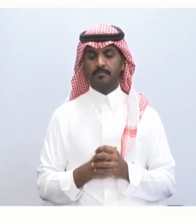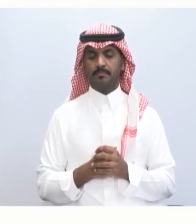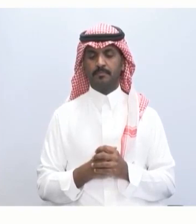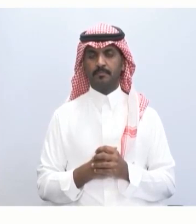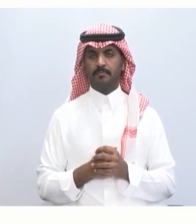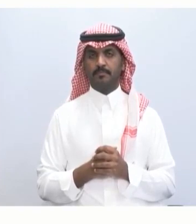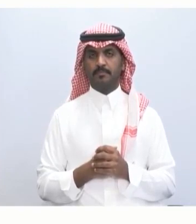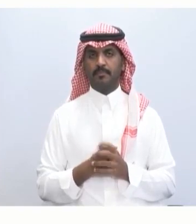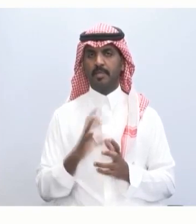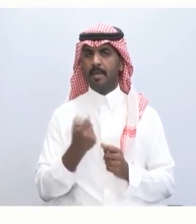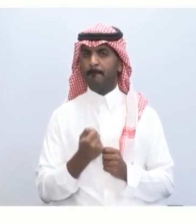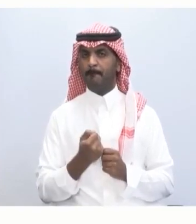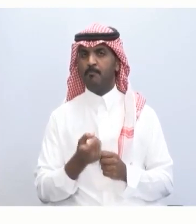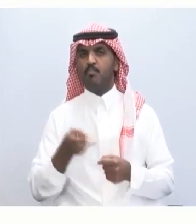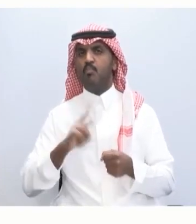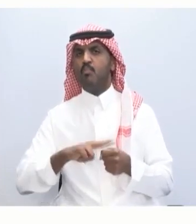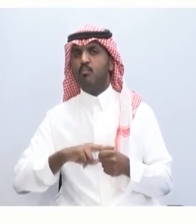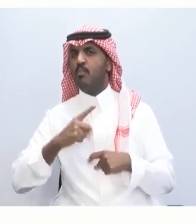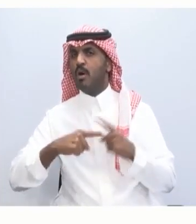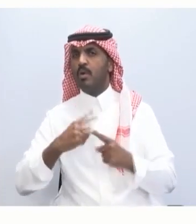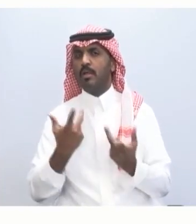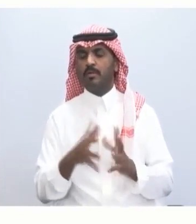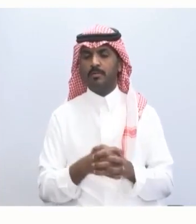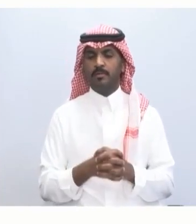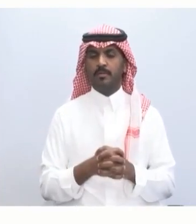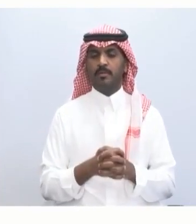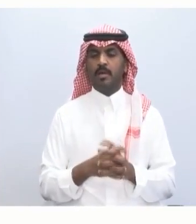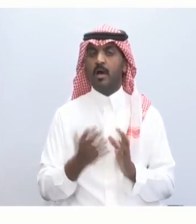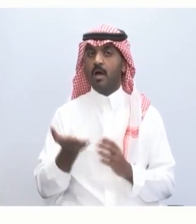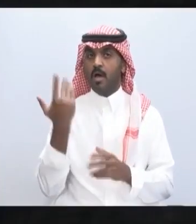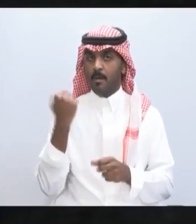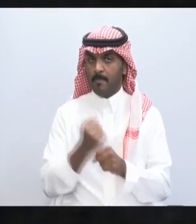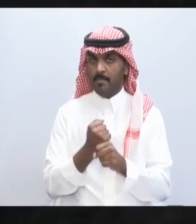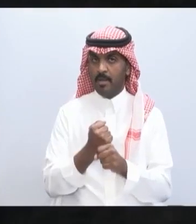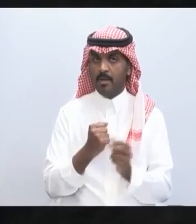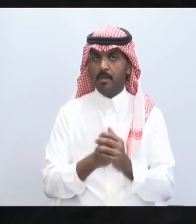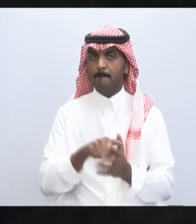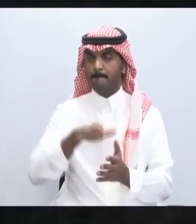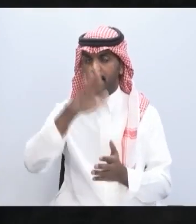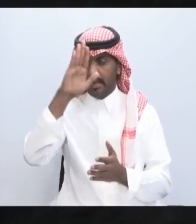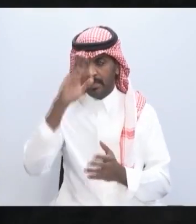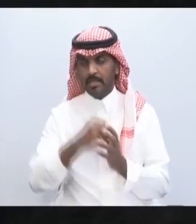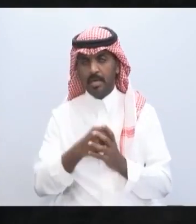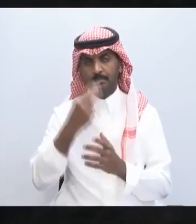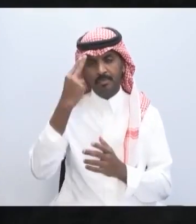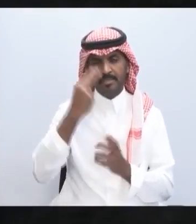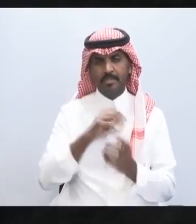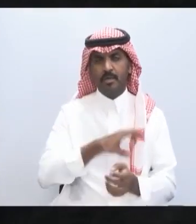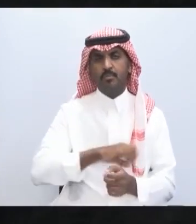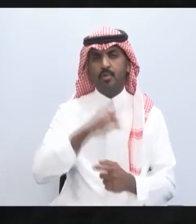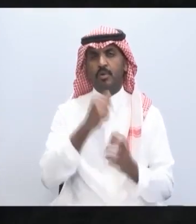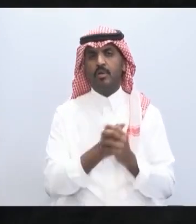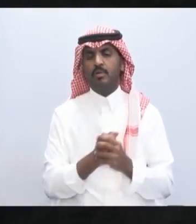الرياض كم عدد المحاولات التي قام بها الملك عبد العزيز رحمه الله لاستعاده